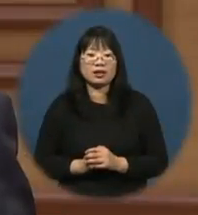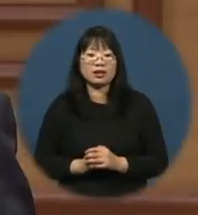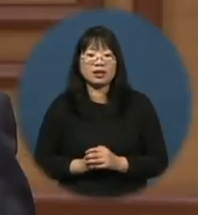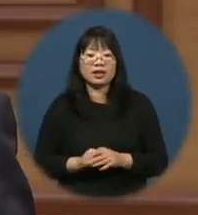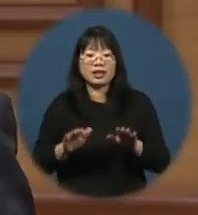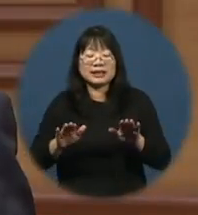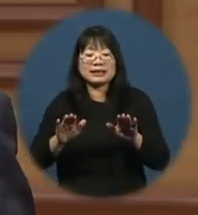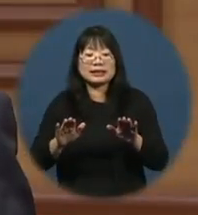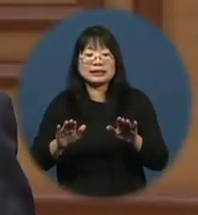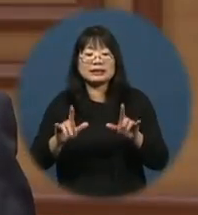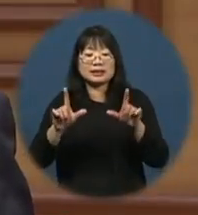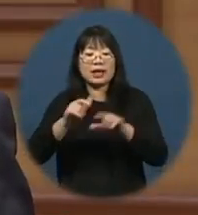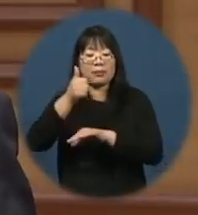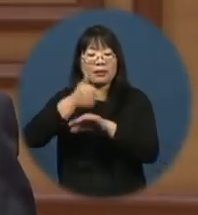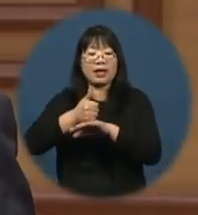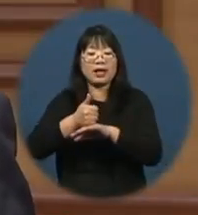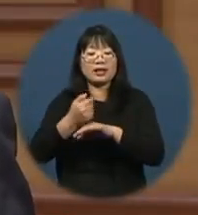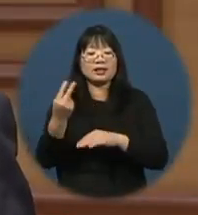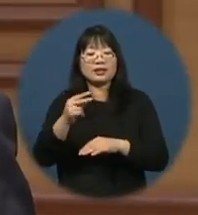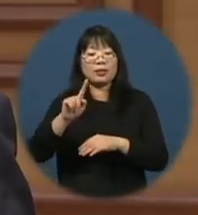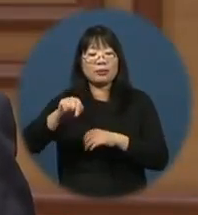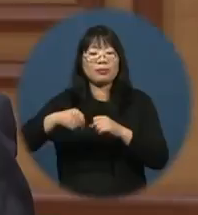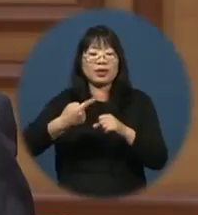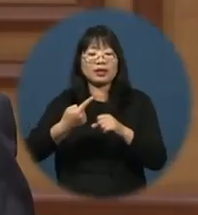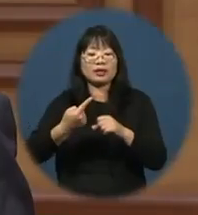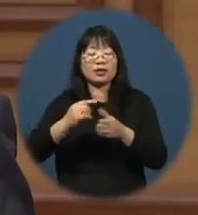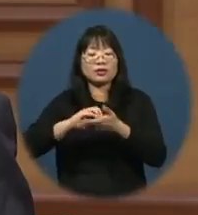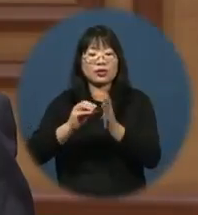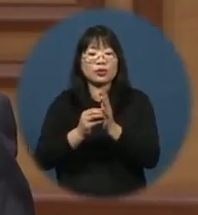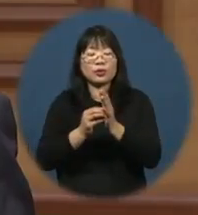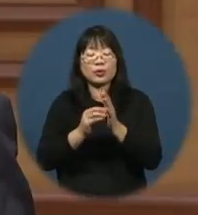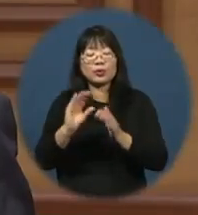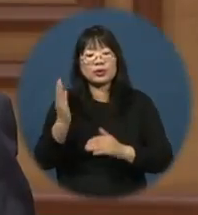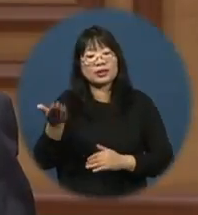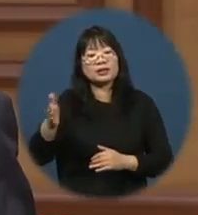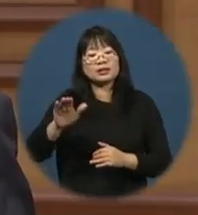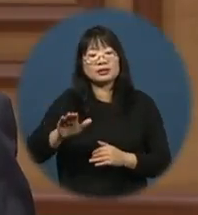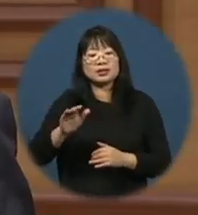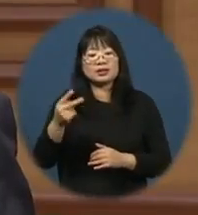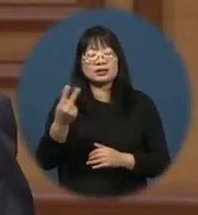금세기 말. 예. 즉 2100여 년 정도가 되겠습니다만은